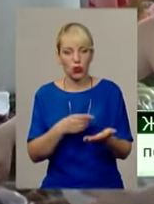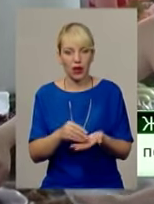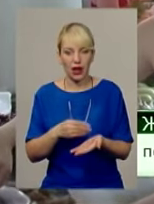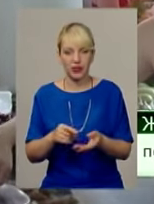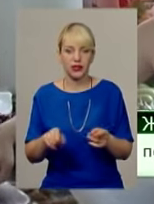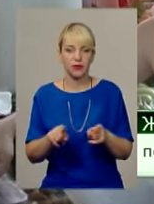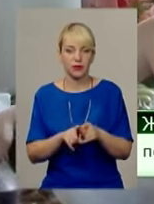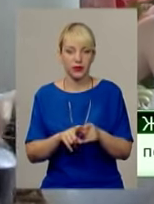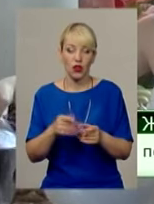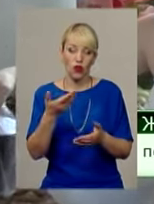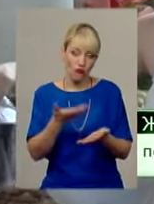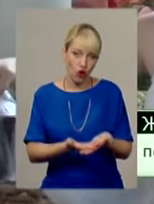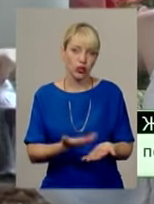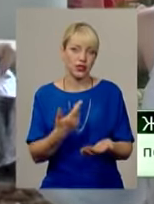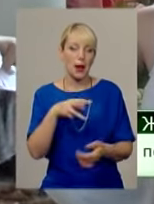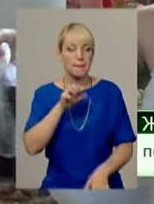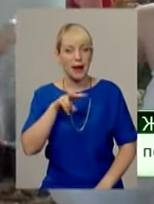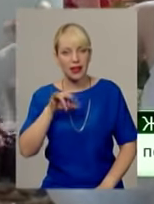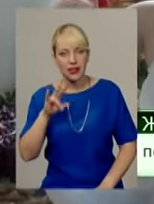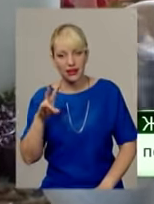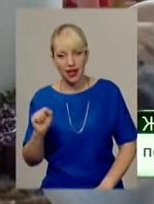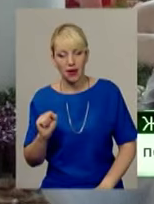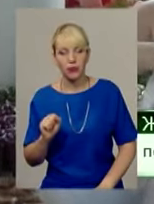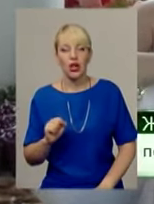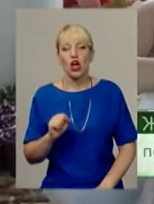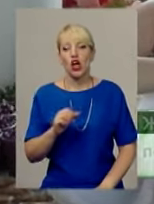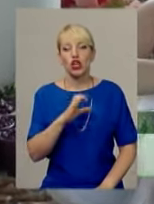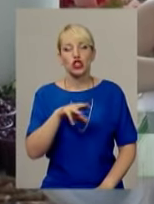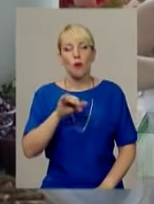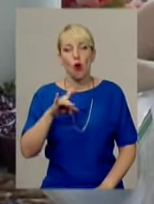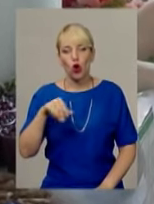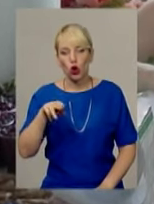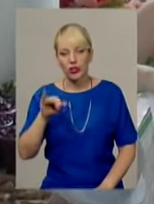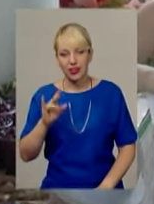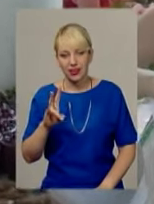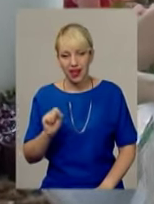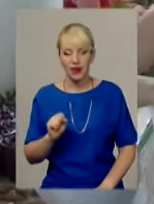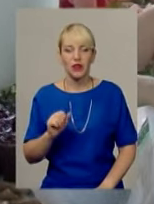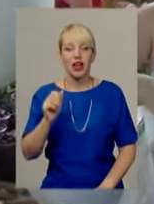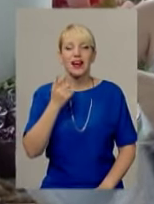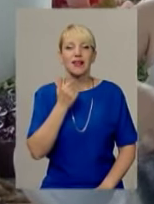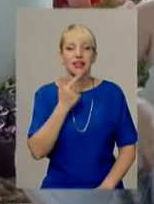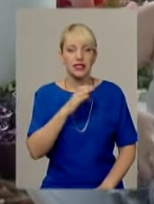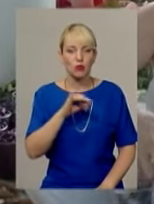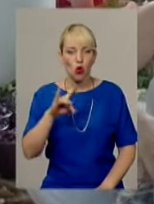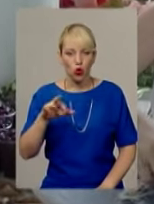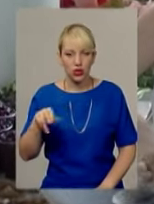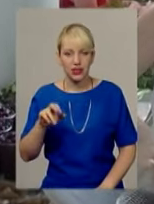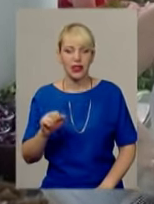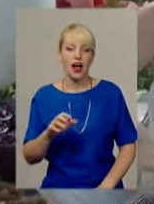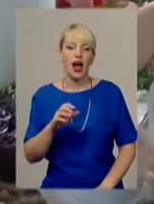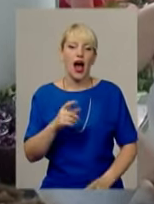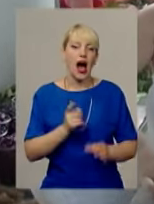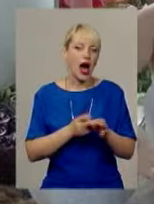Ну от малина, все що там, смородина, пужички, всякі, да, абрикоси є, і все